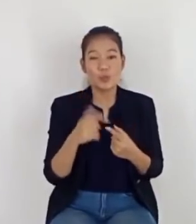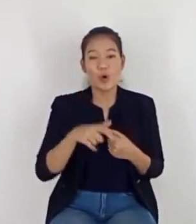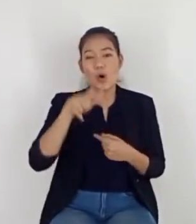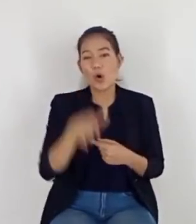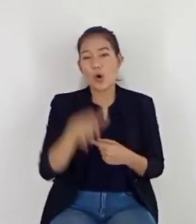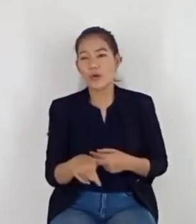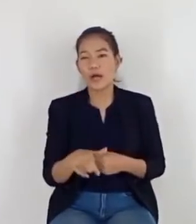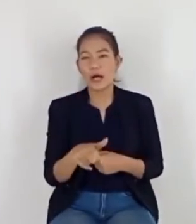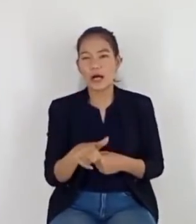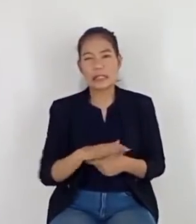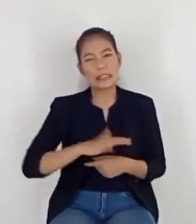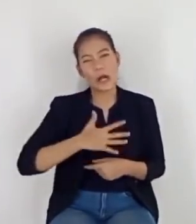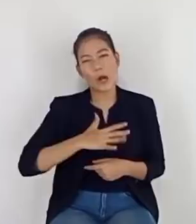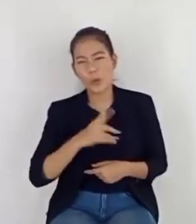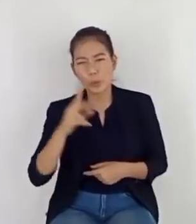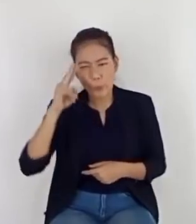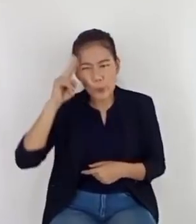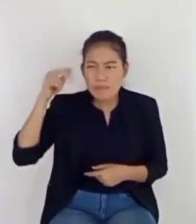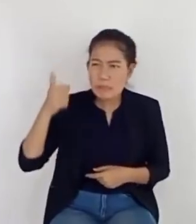enggak memulihkan saya.